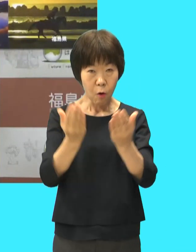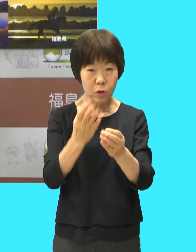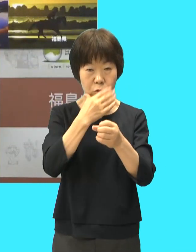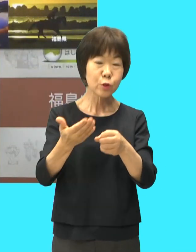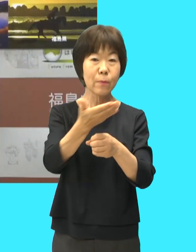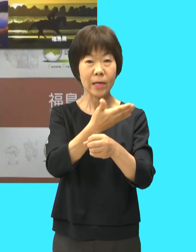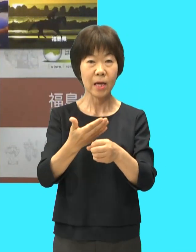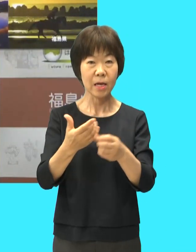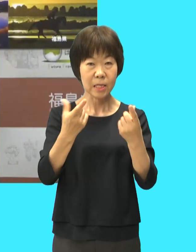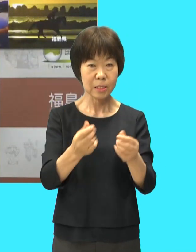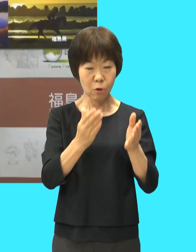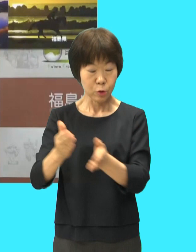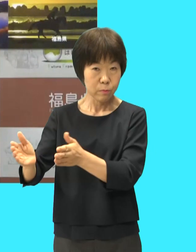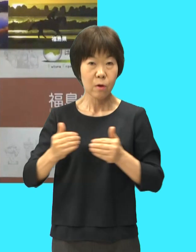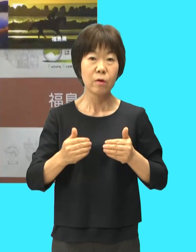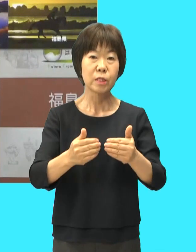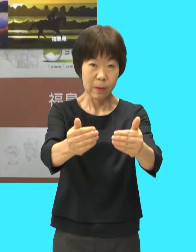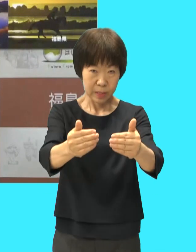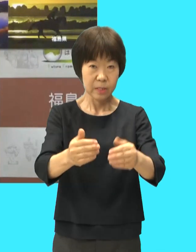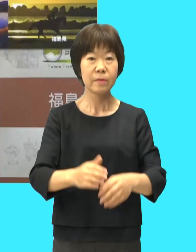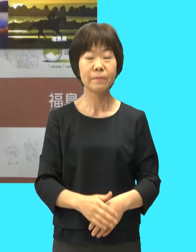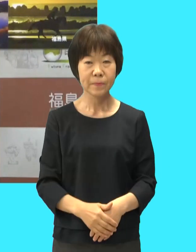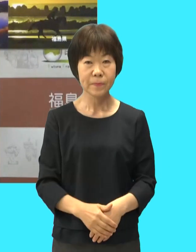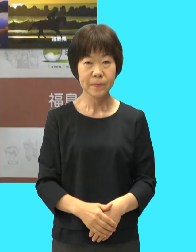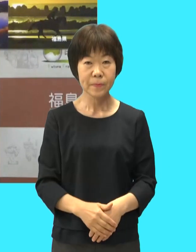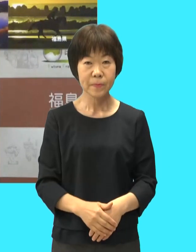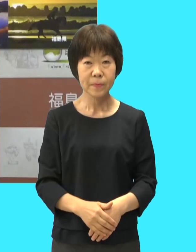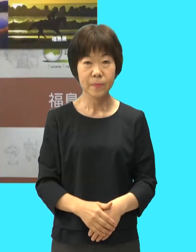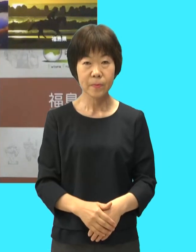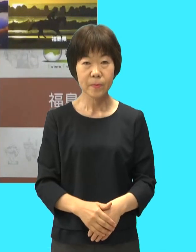しっかりと準備を進めてまいります